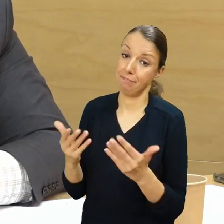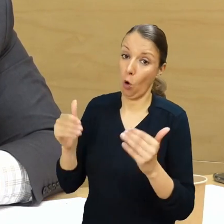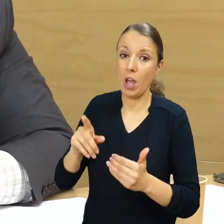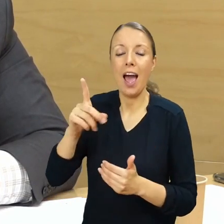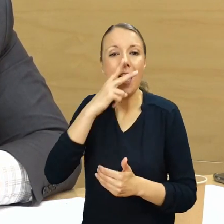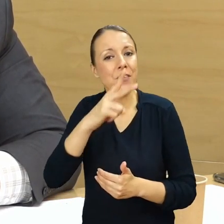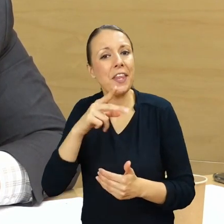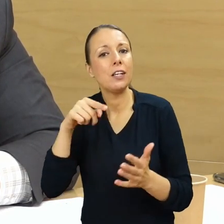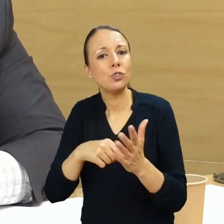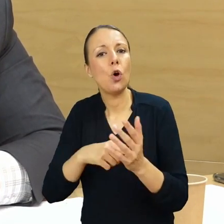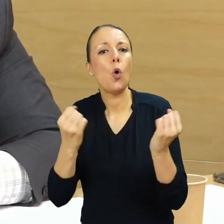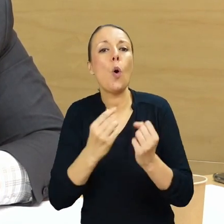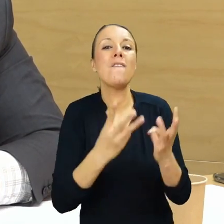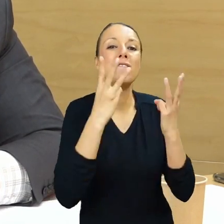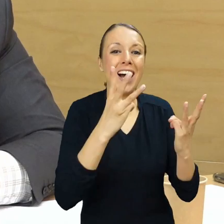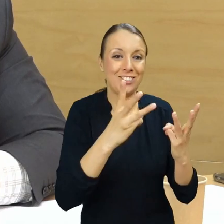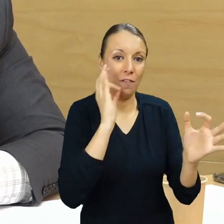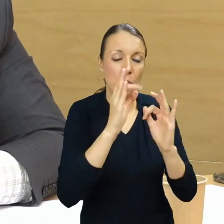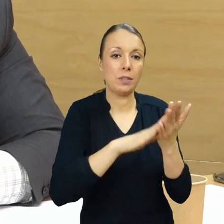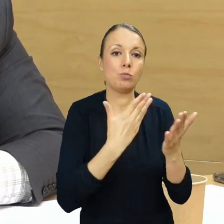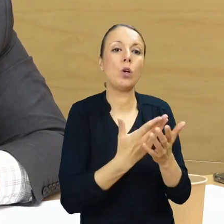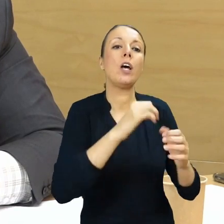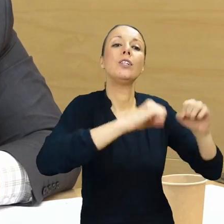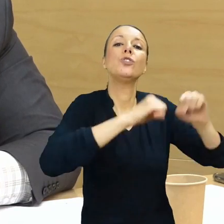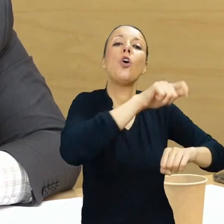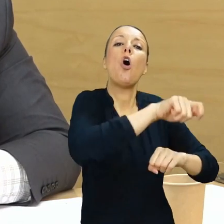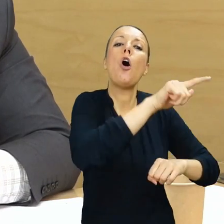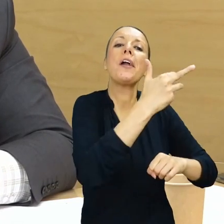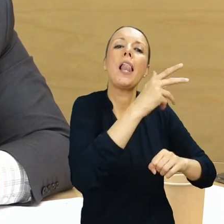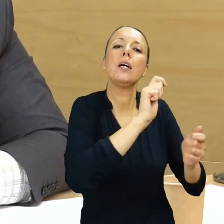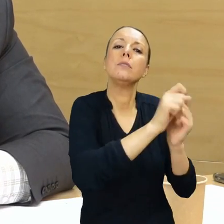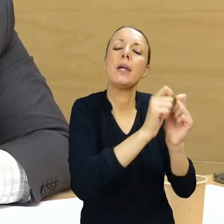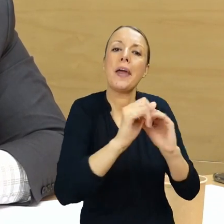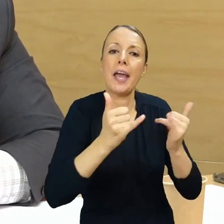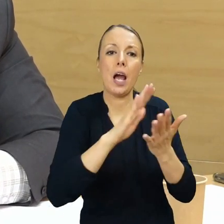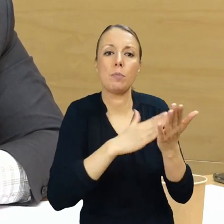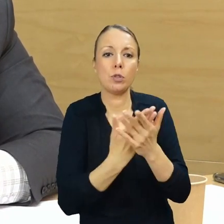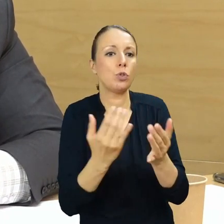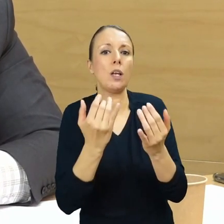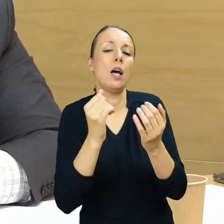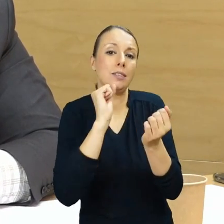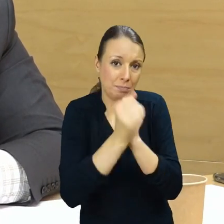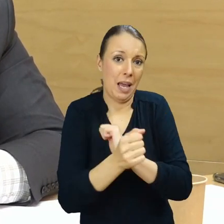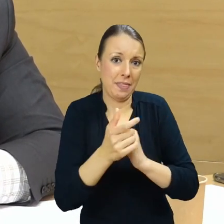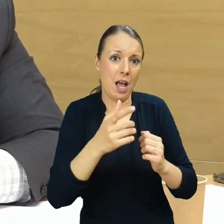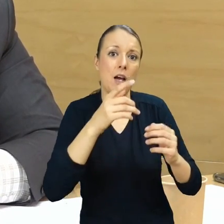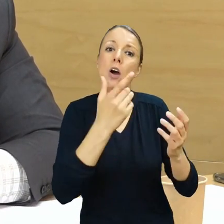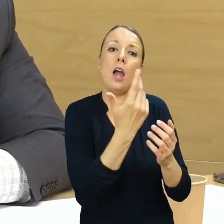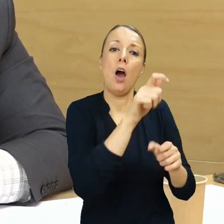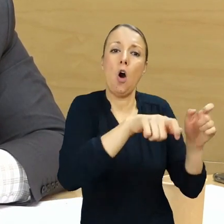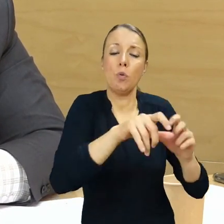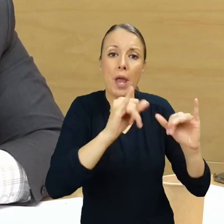składu sędziowskiego albo wyznaczenie składu z pominięciem nie jest w żaden sposób przez Trybunał odnotowywana w jakimś